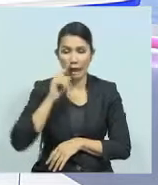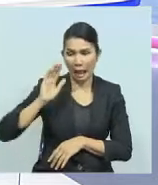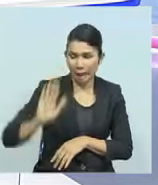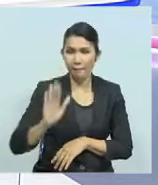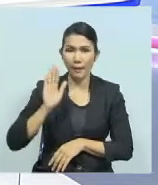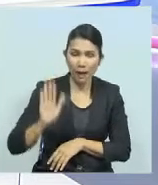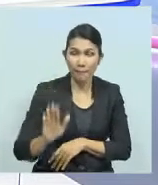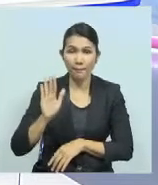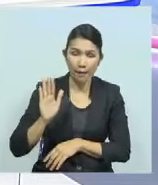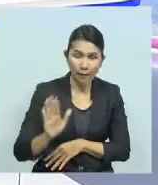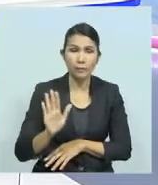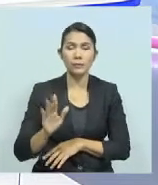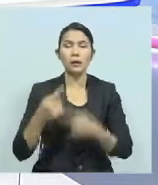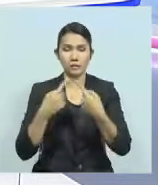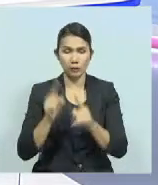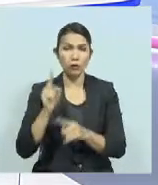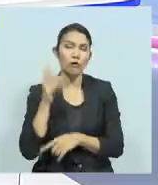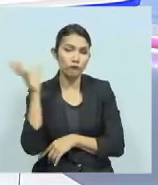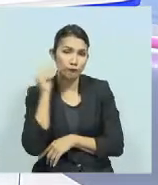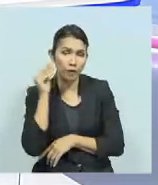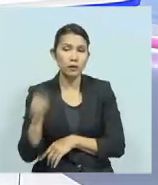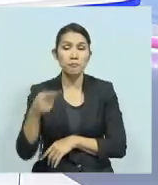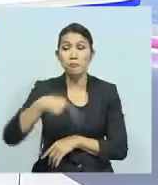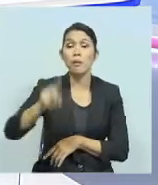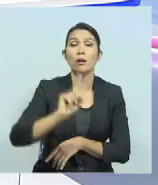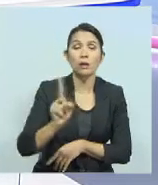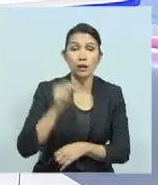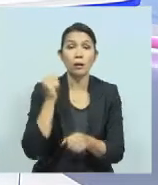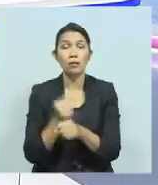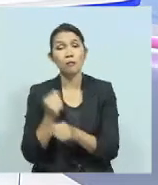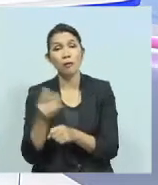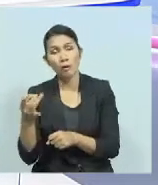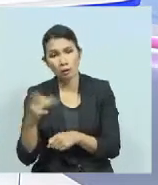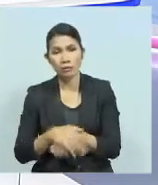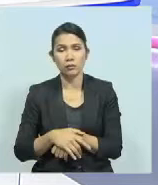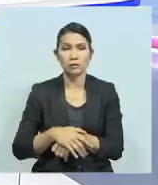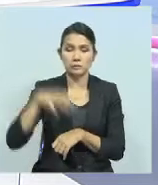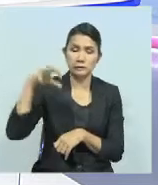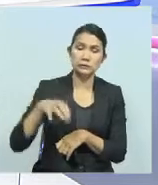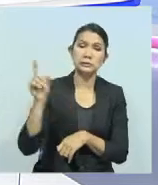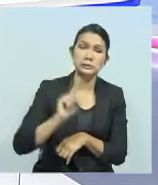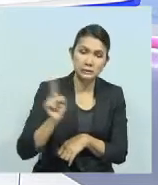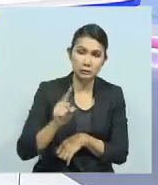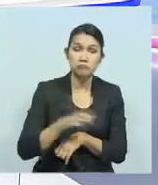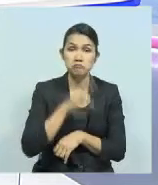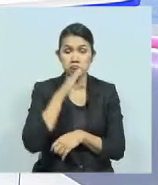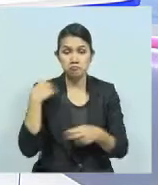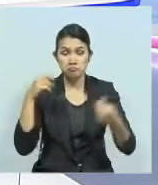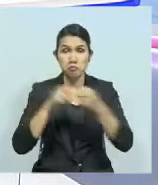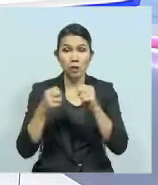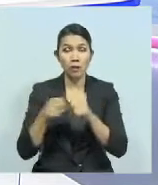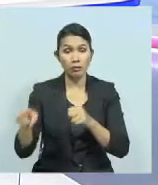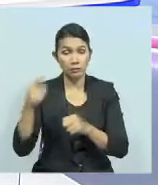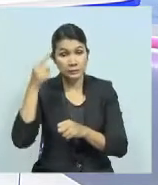ามอย่างนั้นห้ามอย่างนี้ห้ามอย่างนู้นแต่เราต้องฟังว่าเขาจะไปไหนไปทำอะไรไปที่ไหนแล้วก็หากมีเหตุการณ์ใด